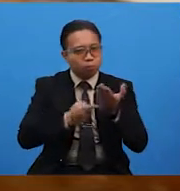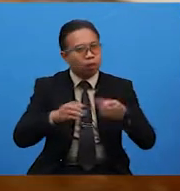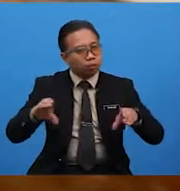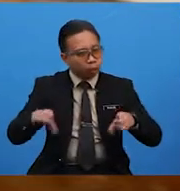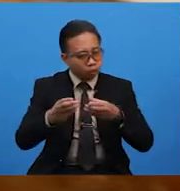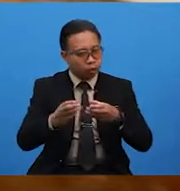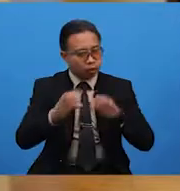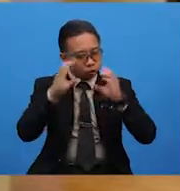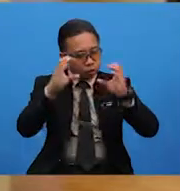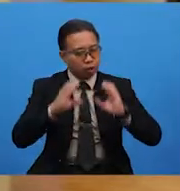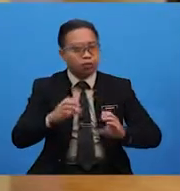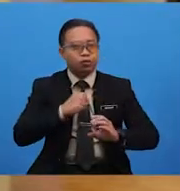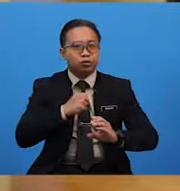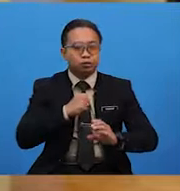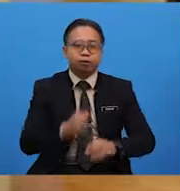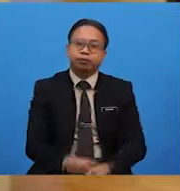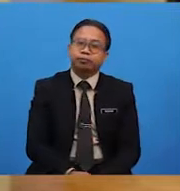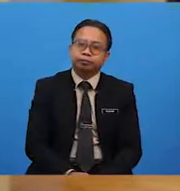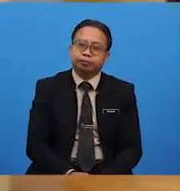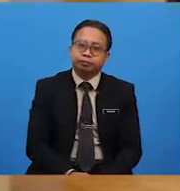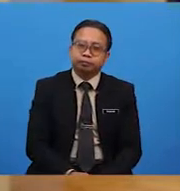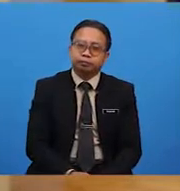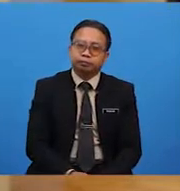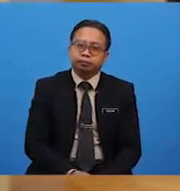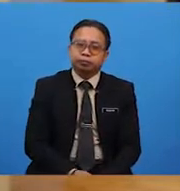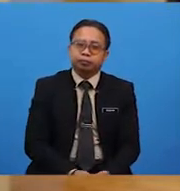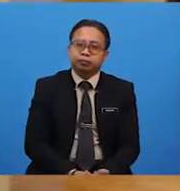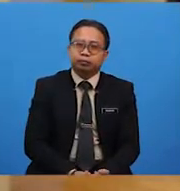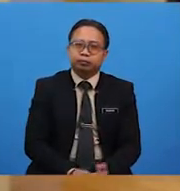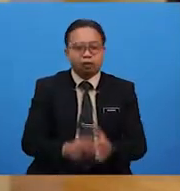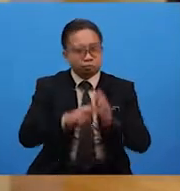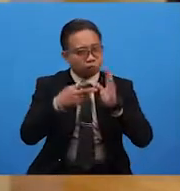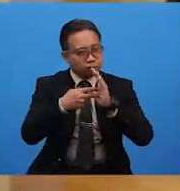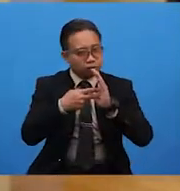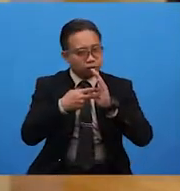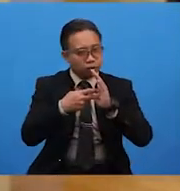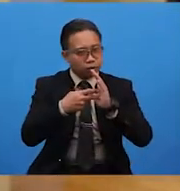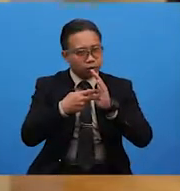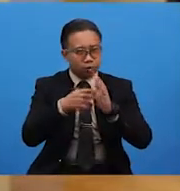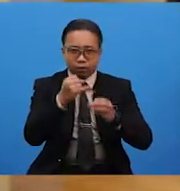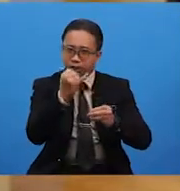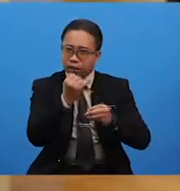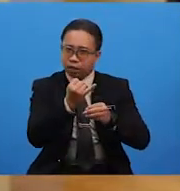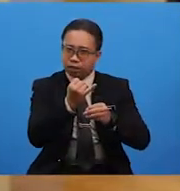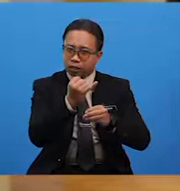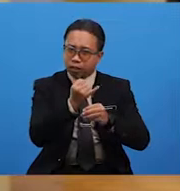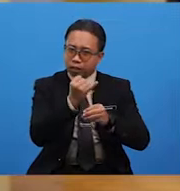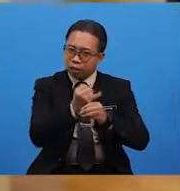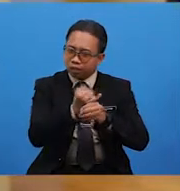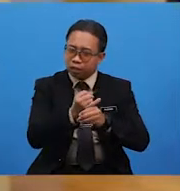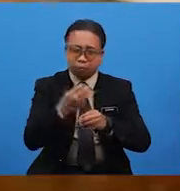mereka tersendiri dibuat dengan cara dia najd maksudnya maksudnya Kita karya mereka tuh kena reject lah